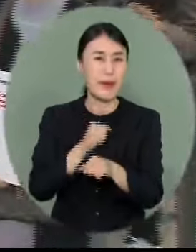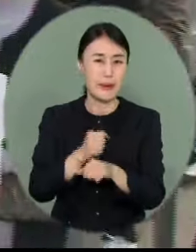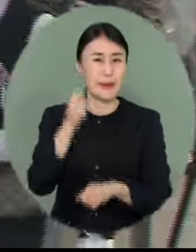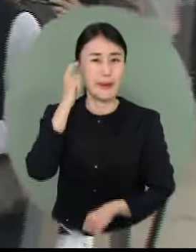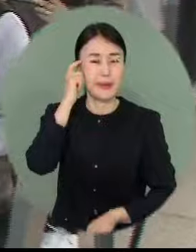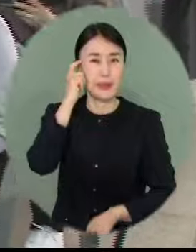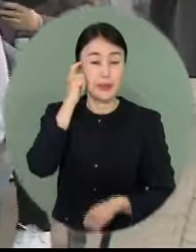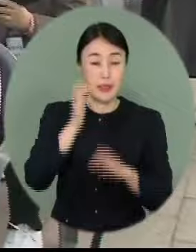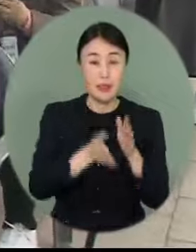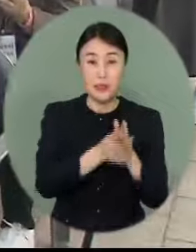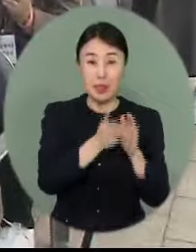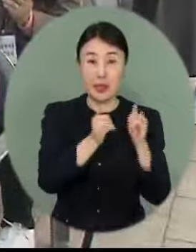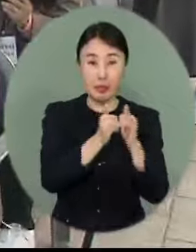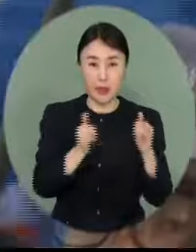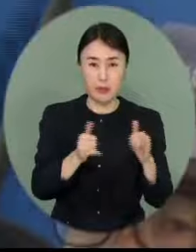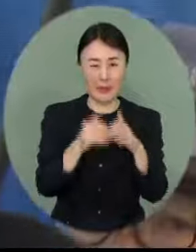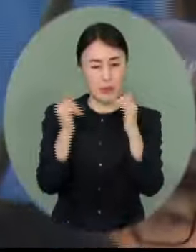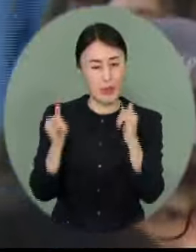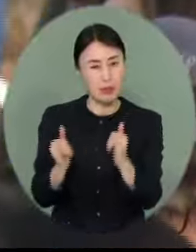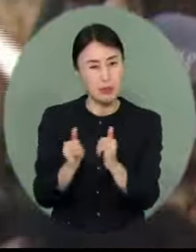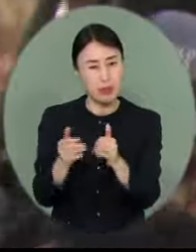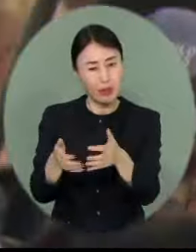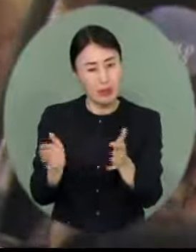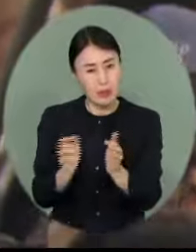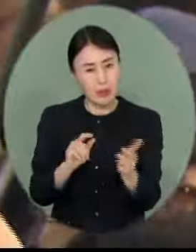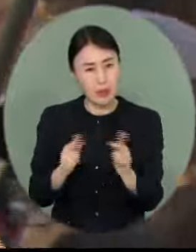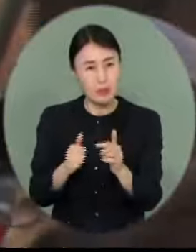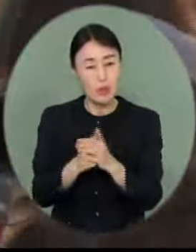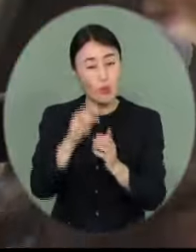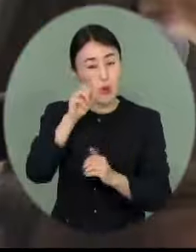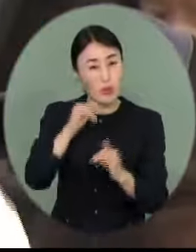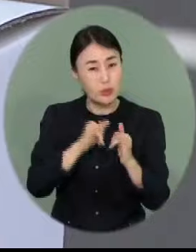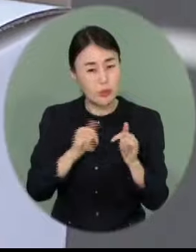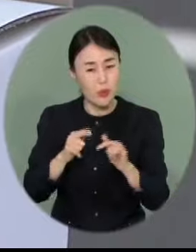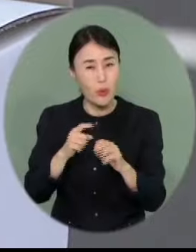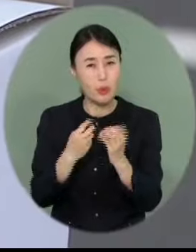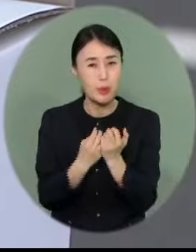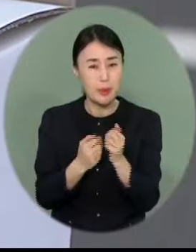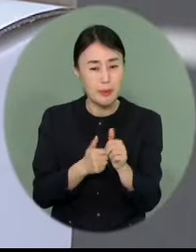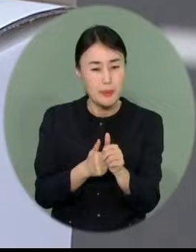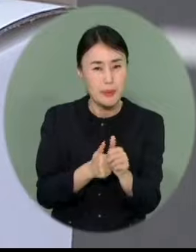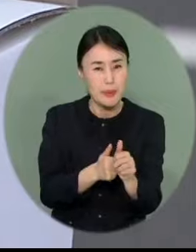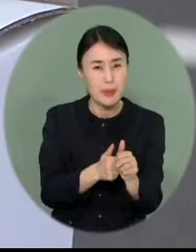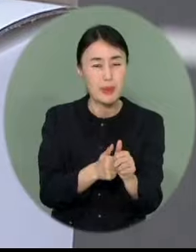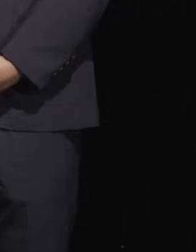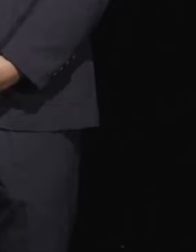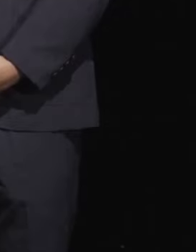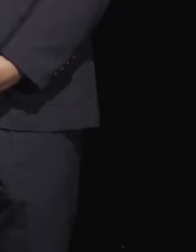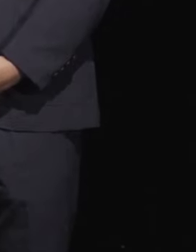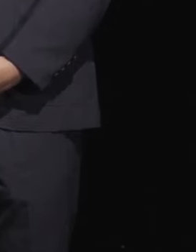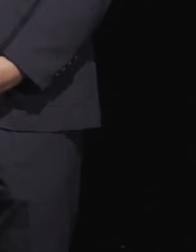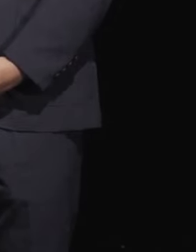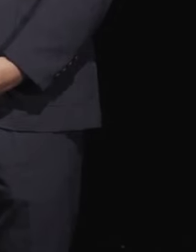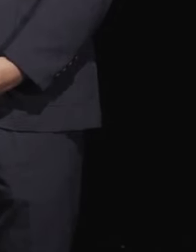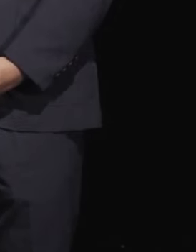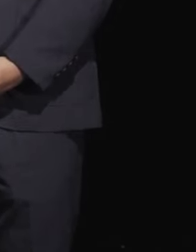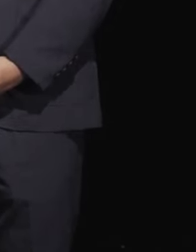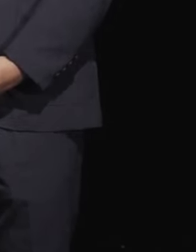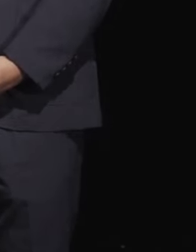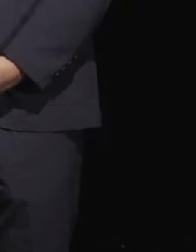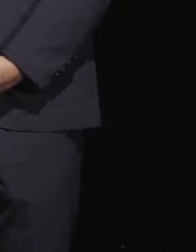시민단체들의 움직임에 광주 민심이 어떻게 반응할지 주목됩니다. MBC 뉴스 김초롱입니다.